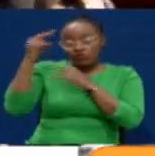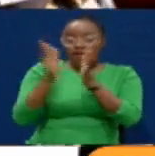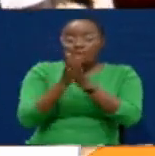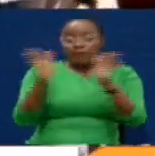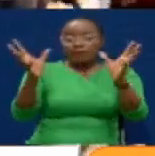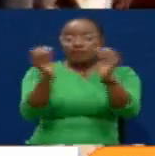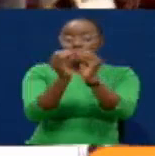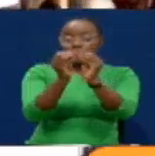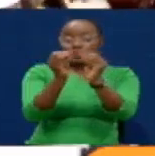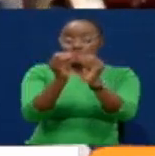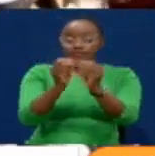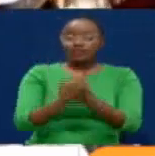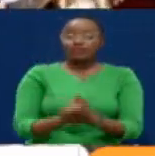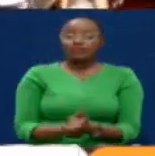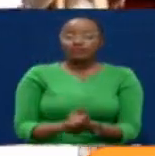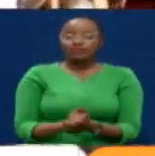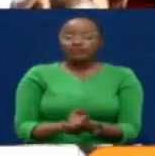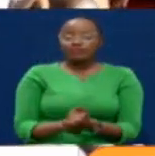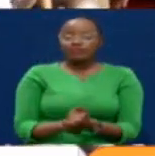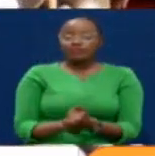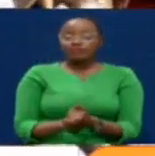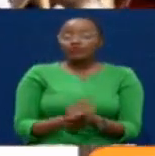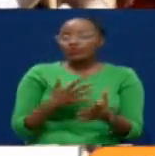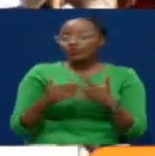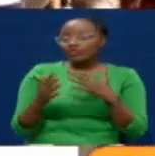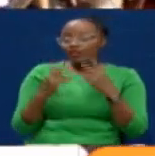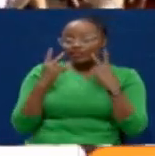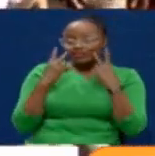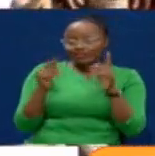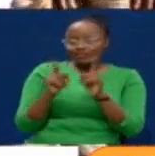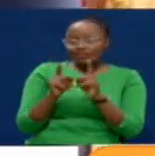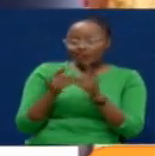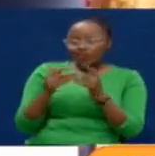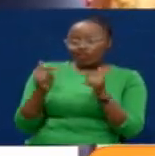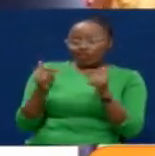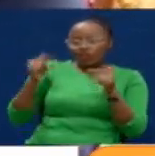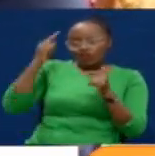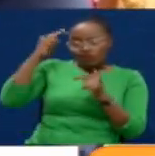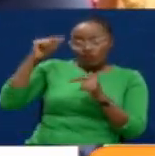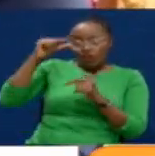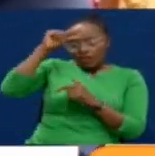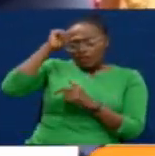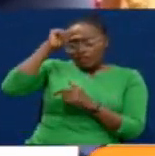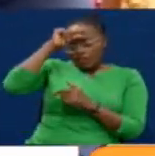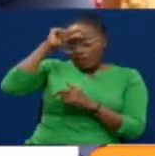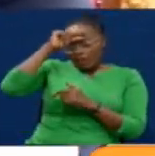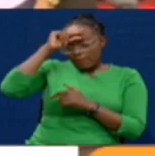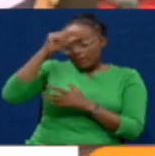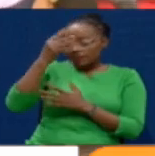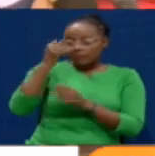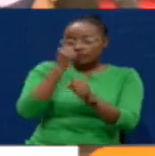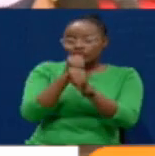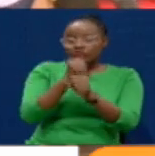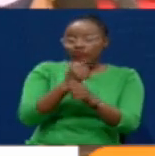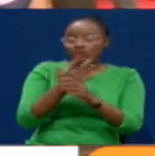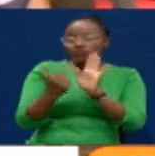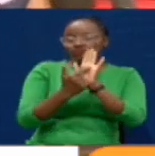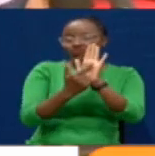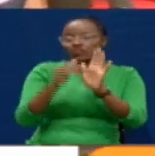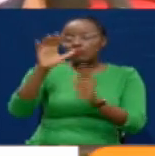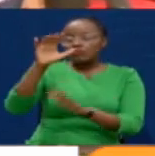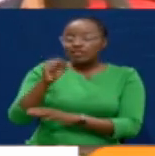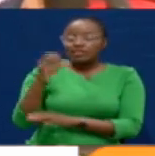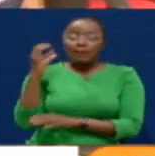rallies. Na kwa kile ambacho kitakuwa pigo kwa wafanyikazi wa serikali kama waziri wa usalama wa ndani Daktari